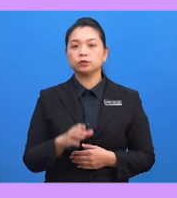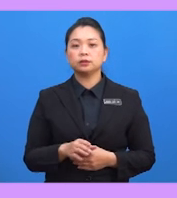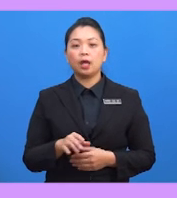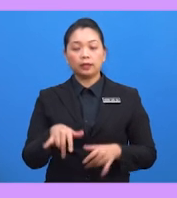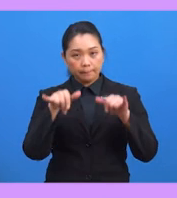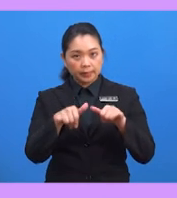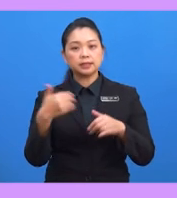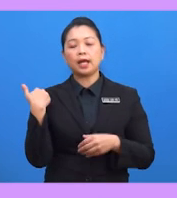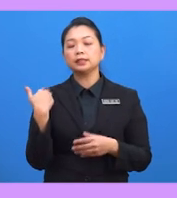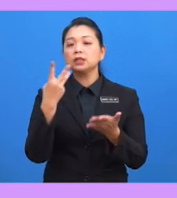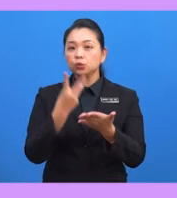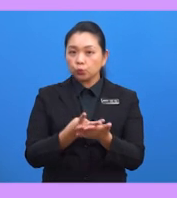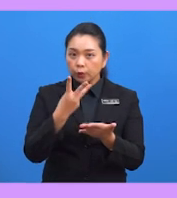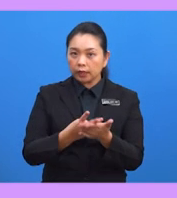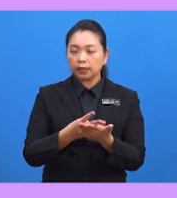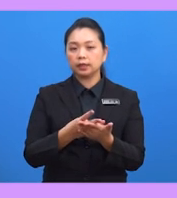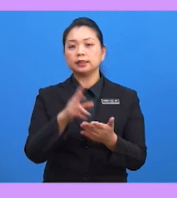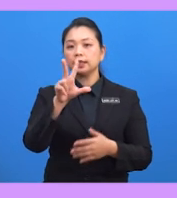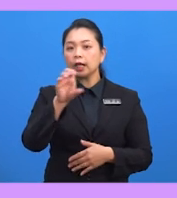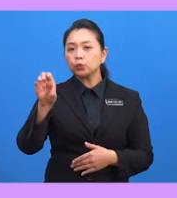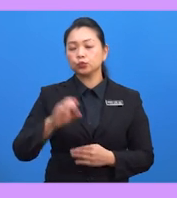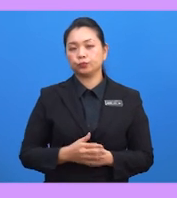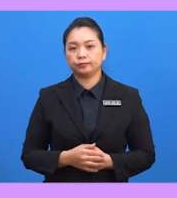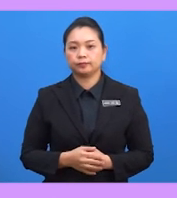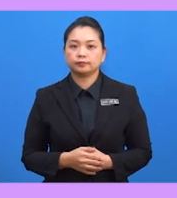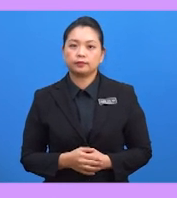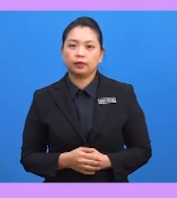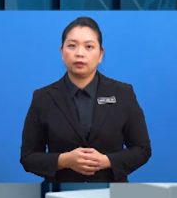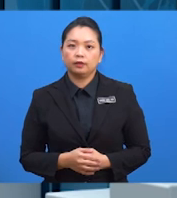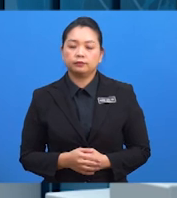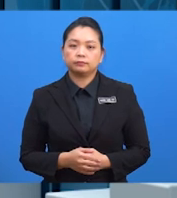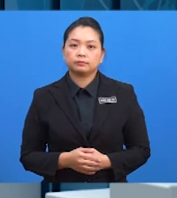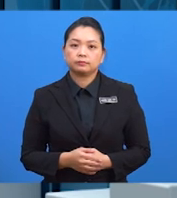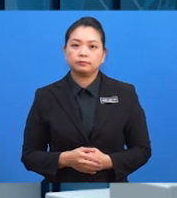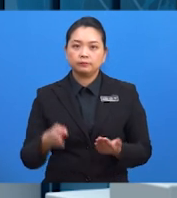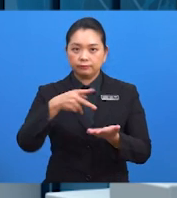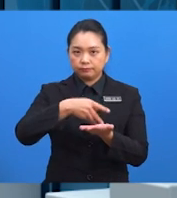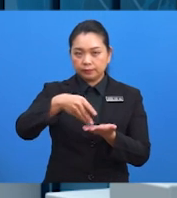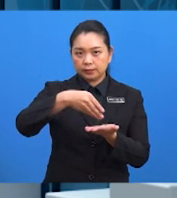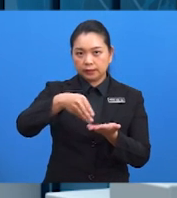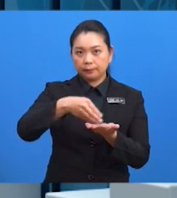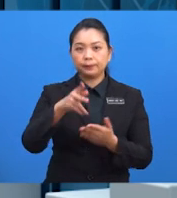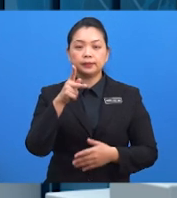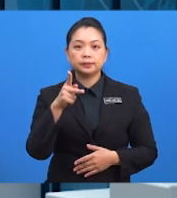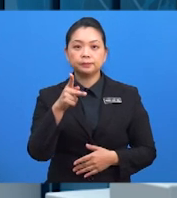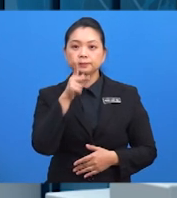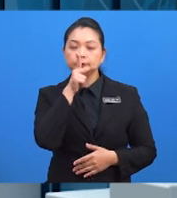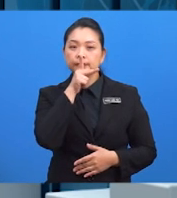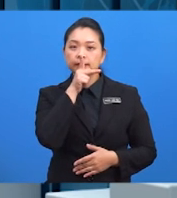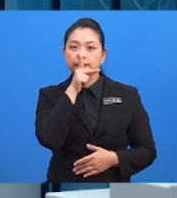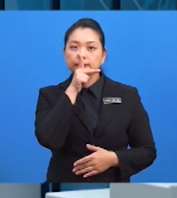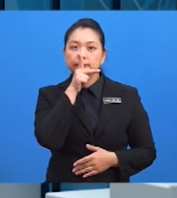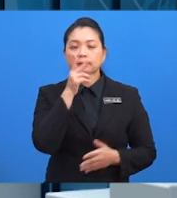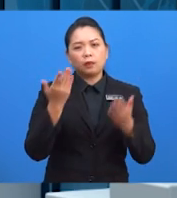RM2,700. Baki atau tabungan Encik Saiful adalah RM300. Belanjawan peribadi yang disediakan oleh seseorang